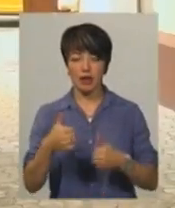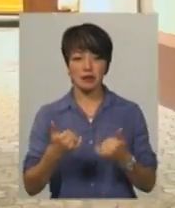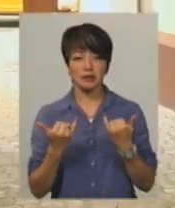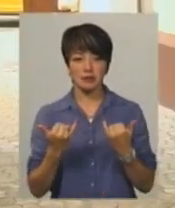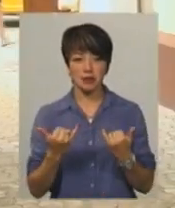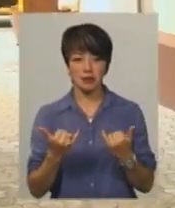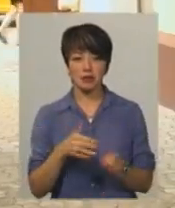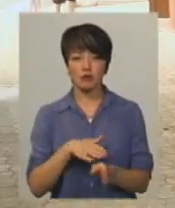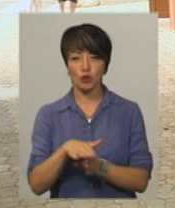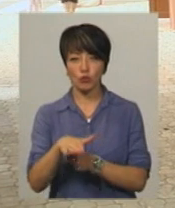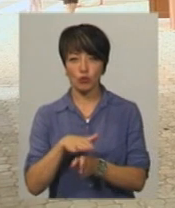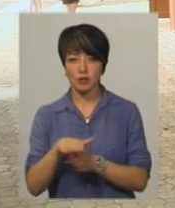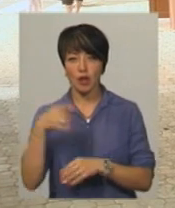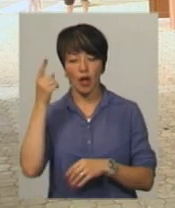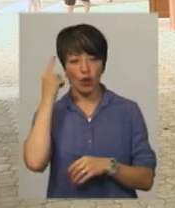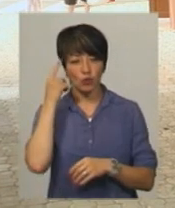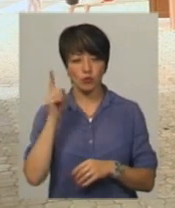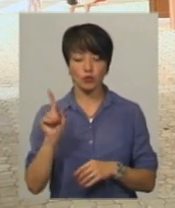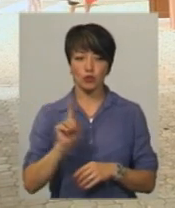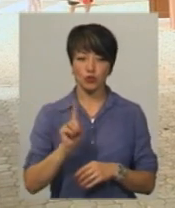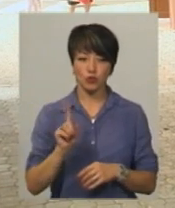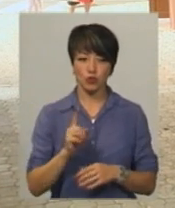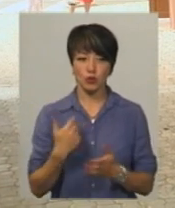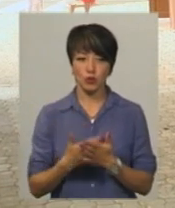наразі відбувся. Я думаю, що